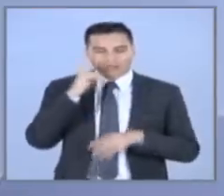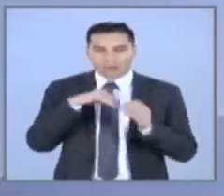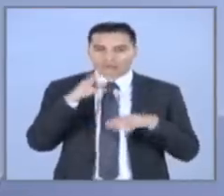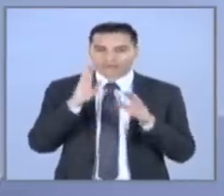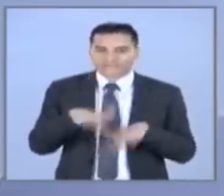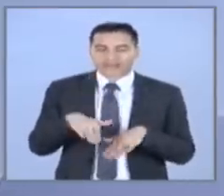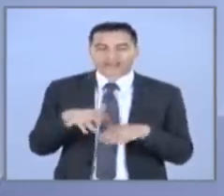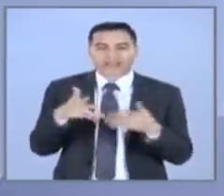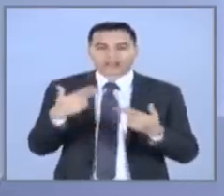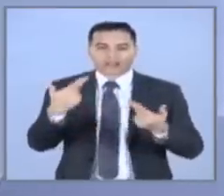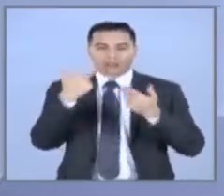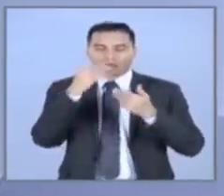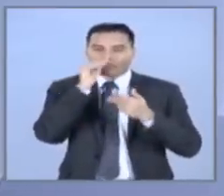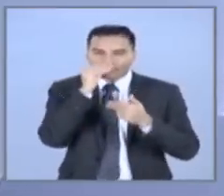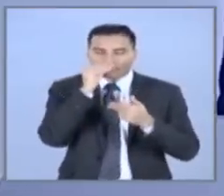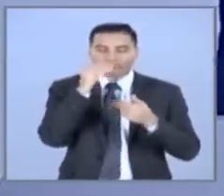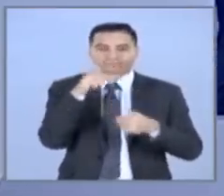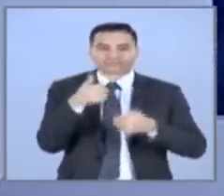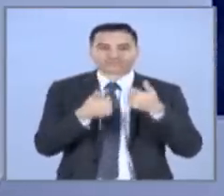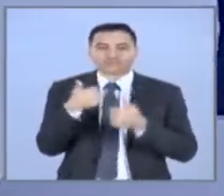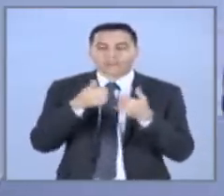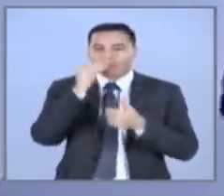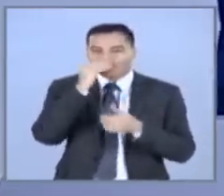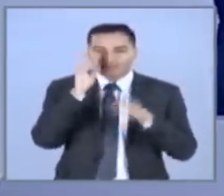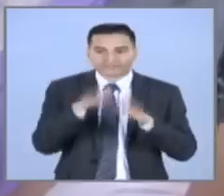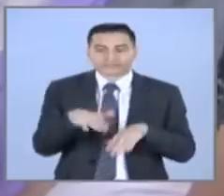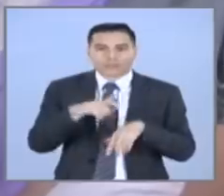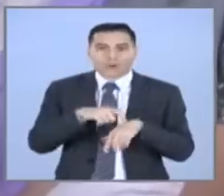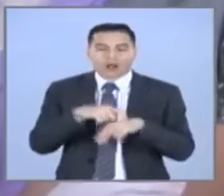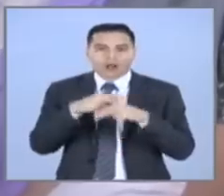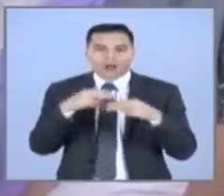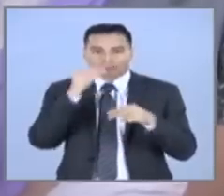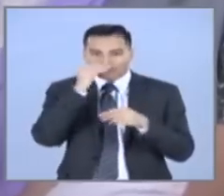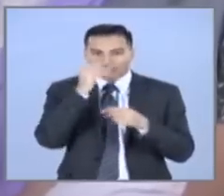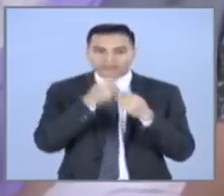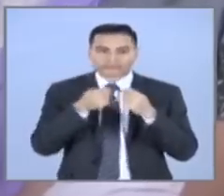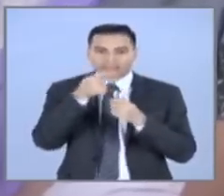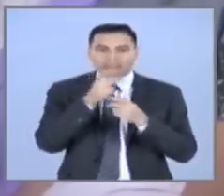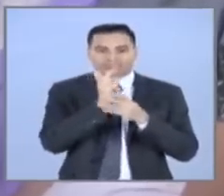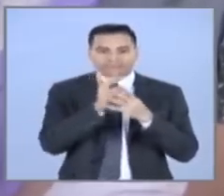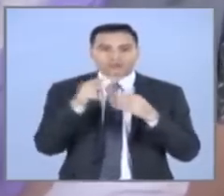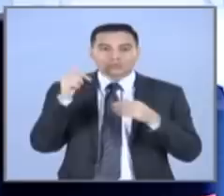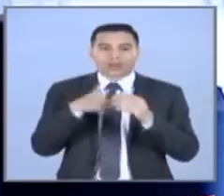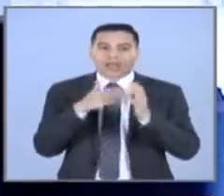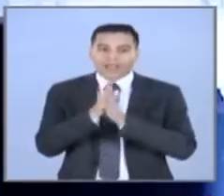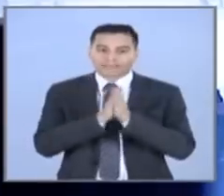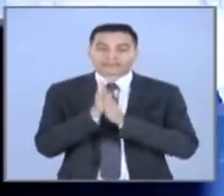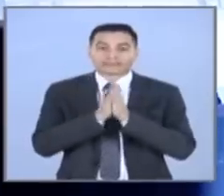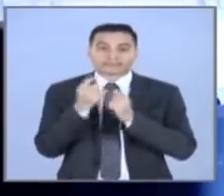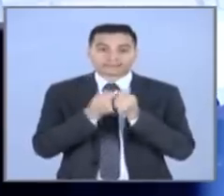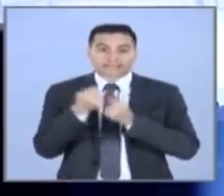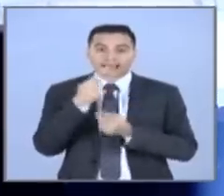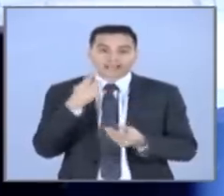رهبة من المسابقة، كان في تضييع وقت في إن إحنا نقعد نتشاور. دلوقتي بقينا عايزين نتشاور